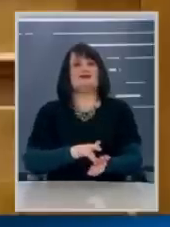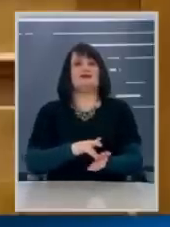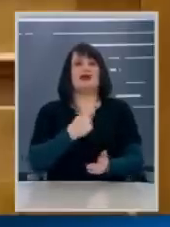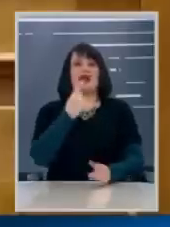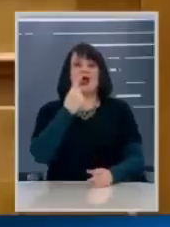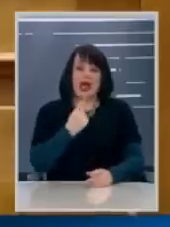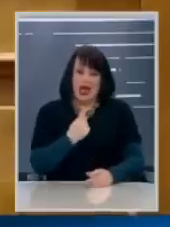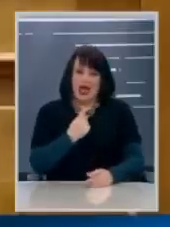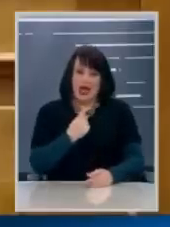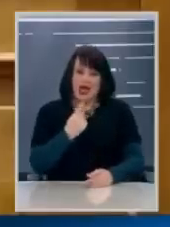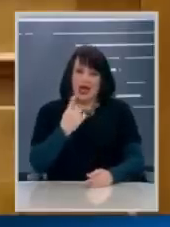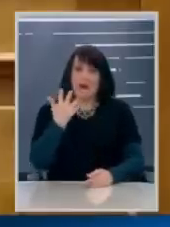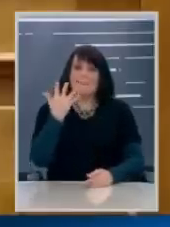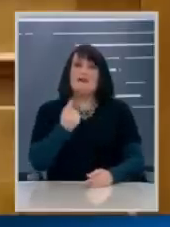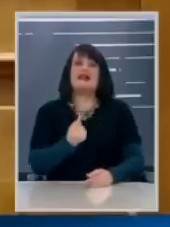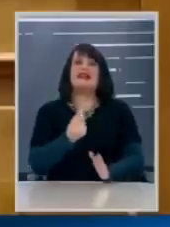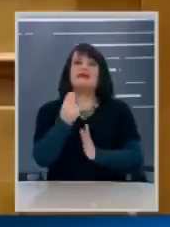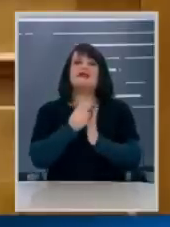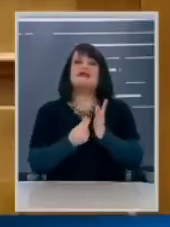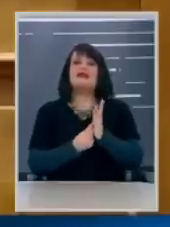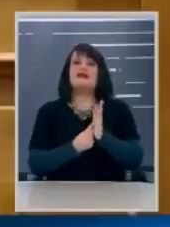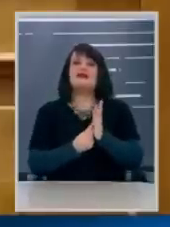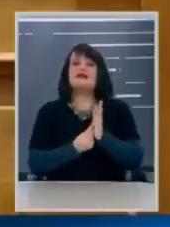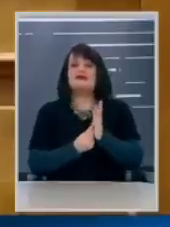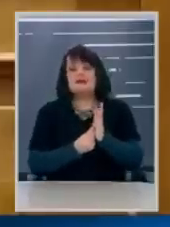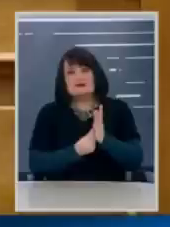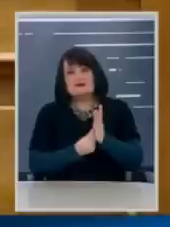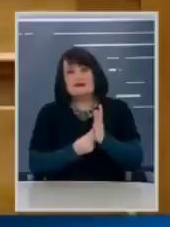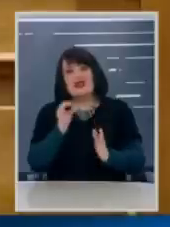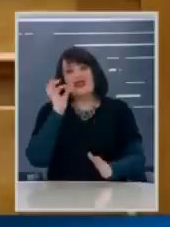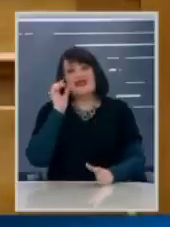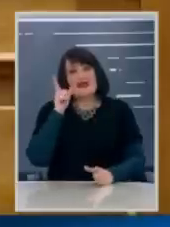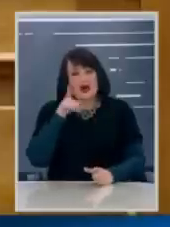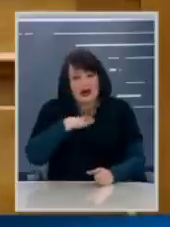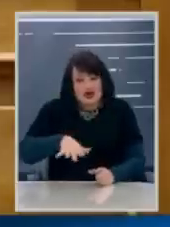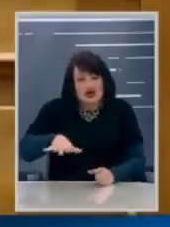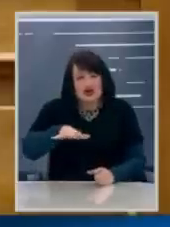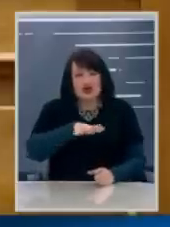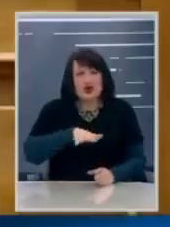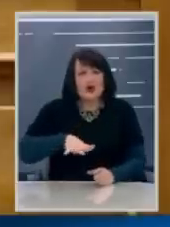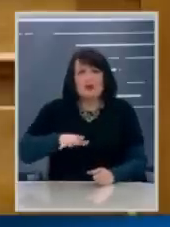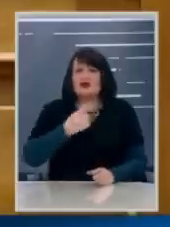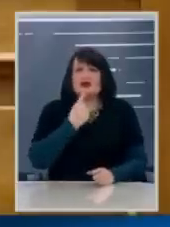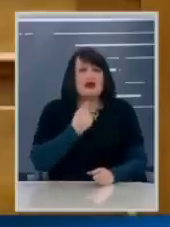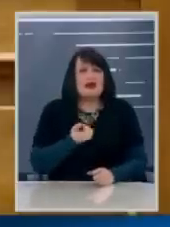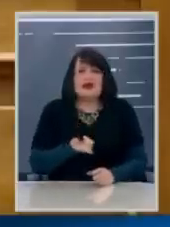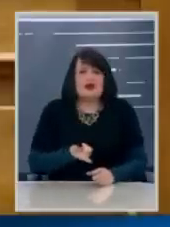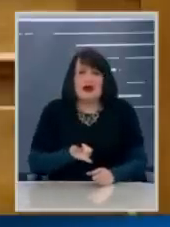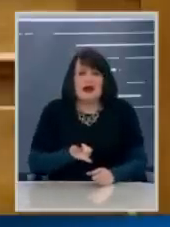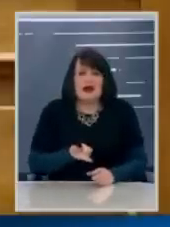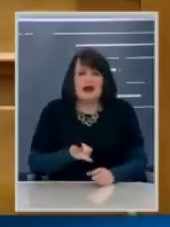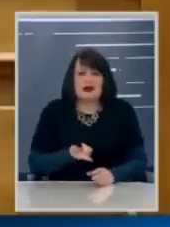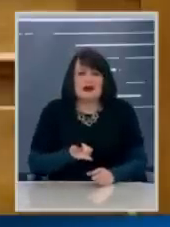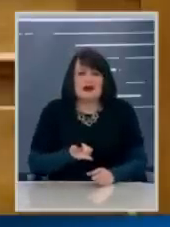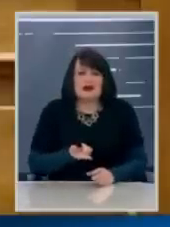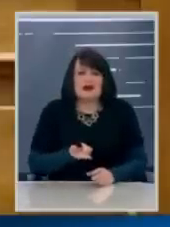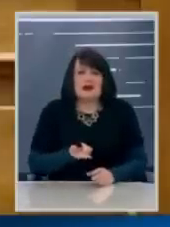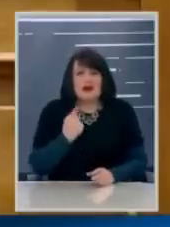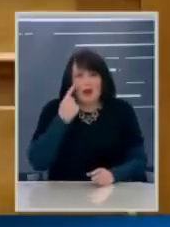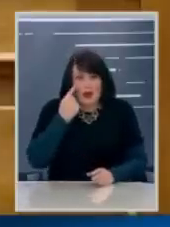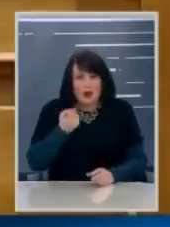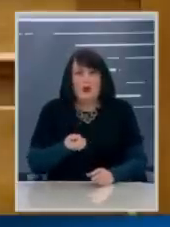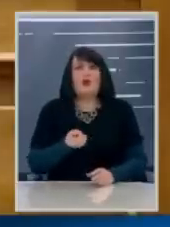και 5,5% στη Θεσσαλονίκη, και ούτε οι τοπικές δημοσκοπικές εταιρείες της Θεσσαλονίκης δεν είχαν